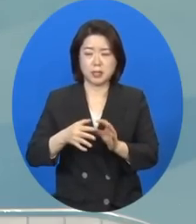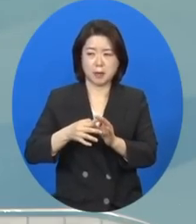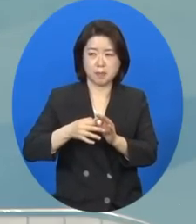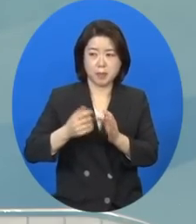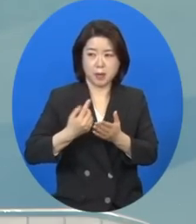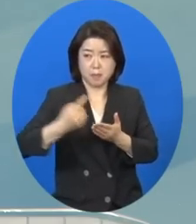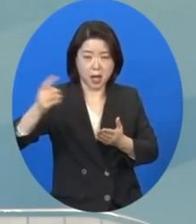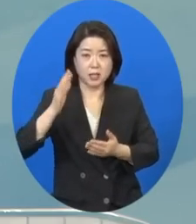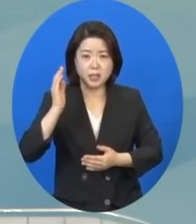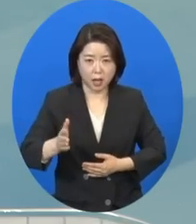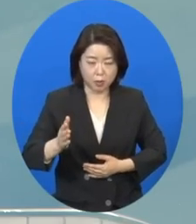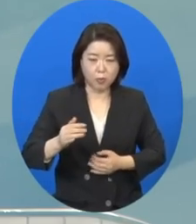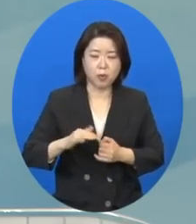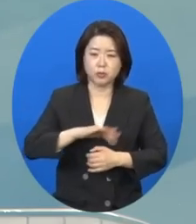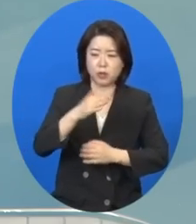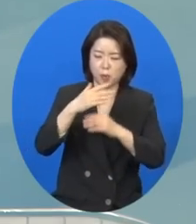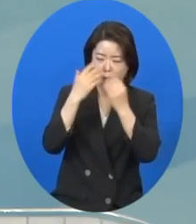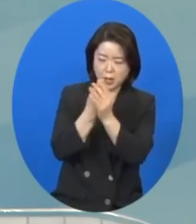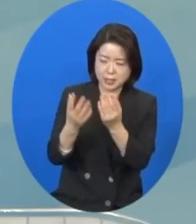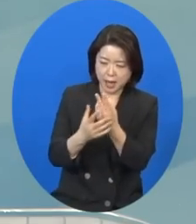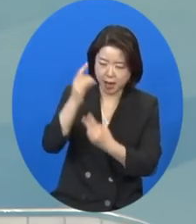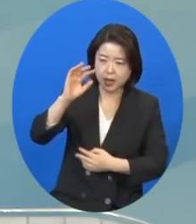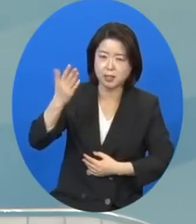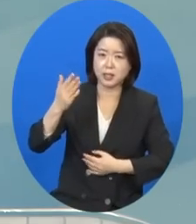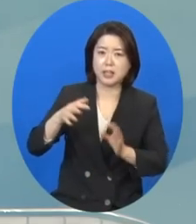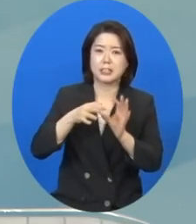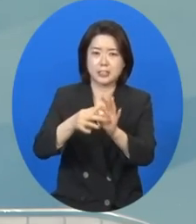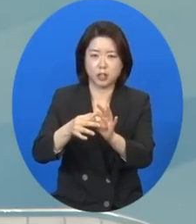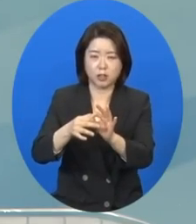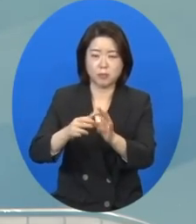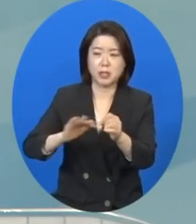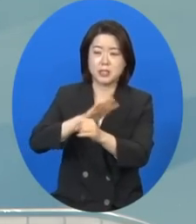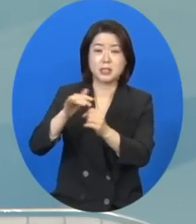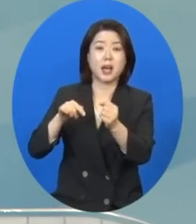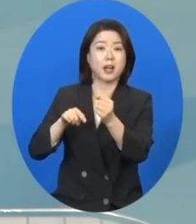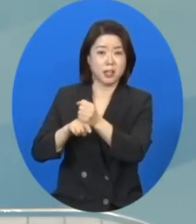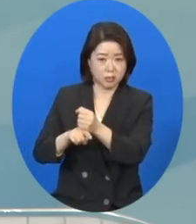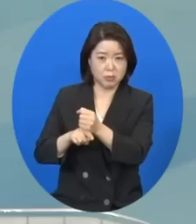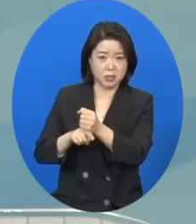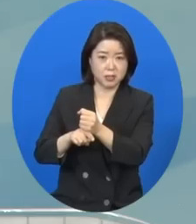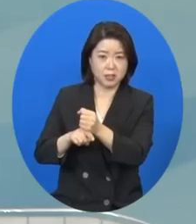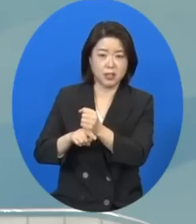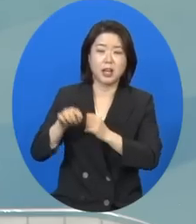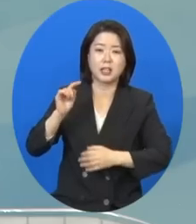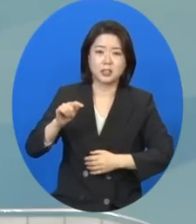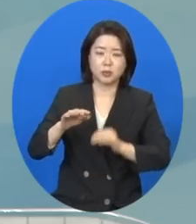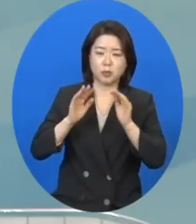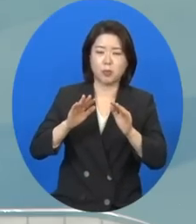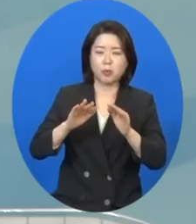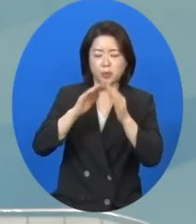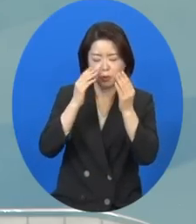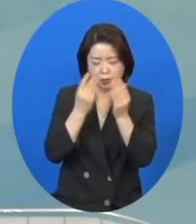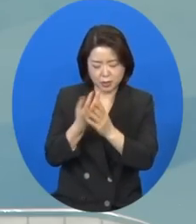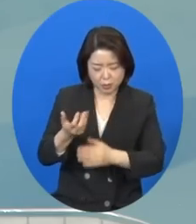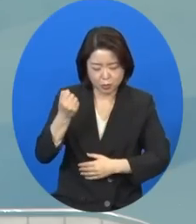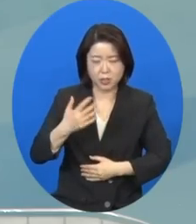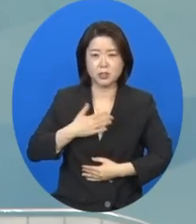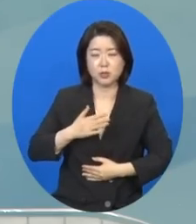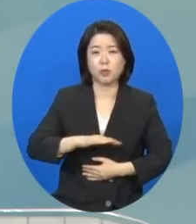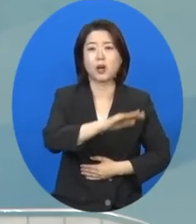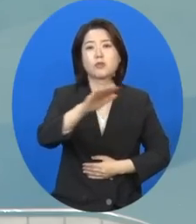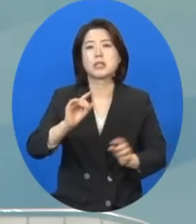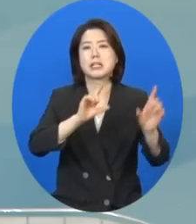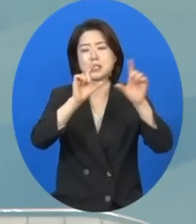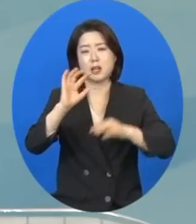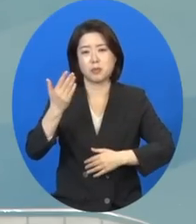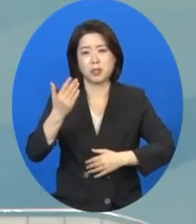아니하시고 우리의 완전히 하나되게 하시는 그 연합에 그 사랑의 의미 그것을 온전히 누리는 저와 여러분들의 삶이